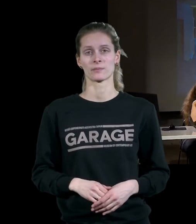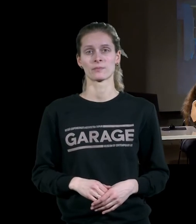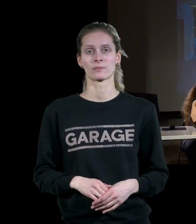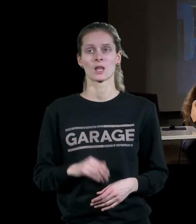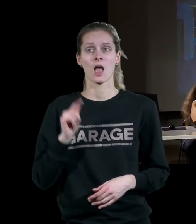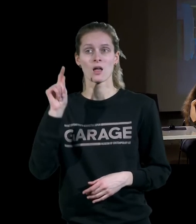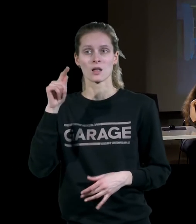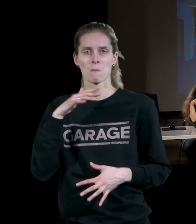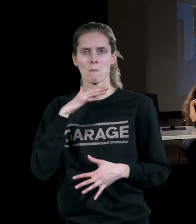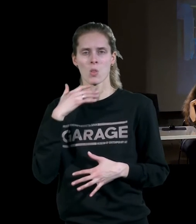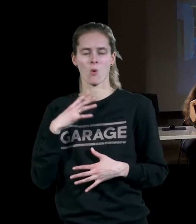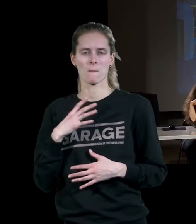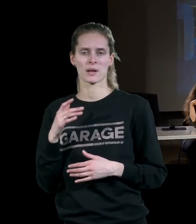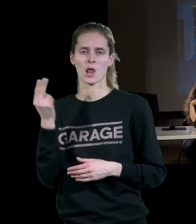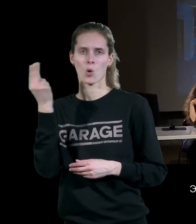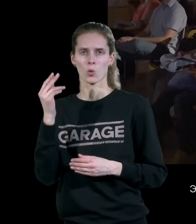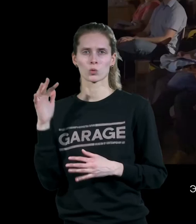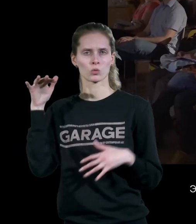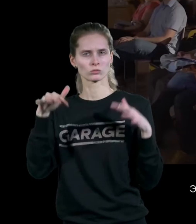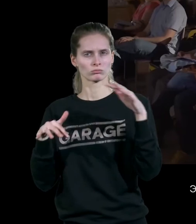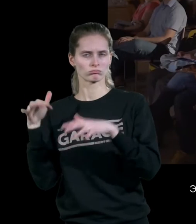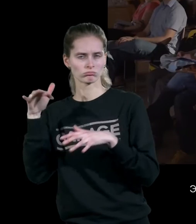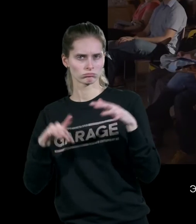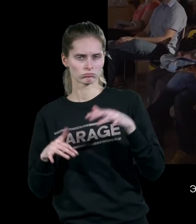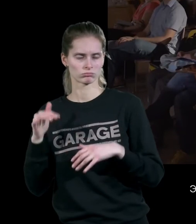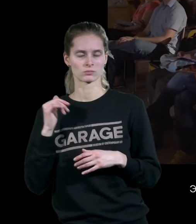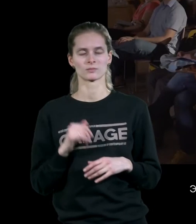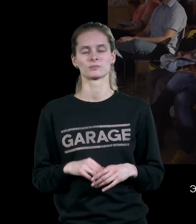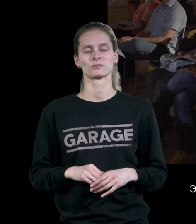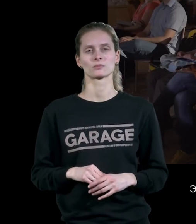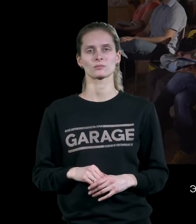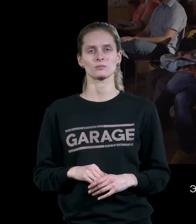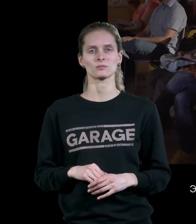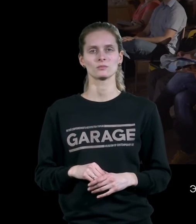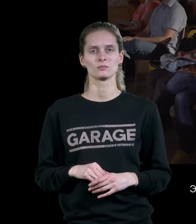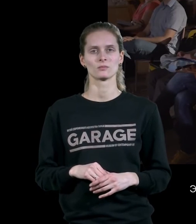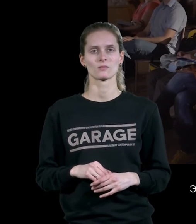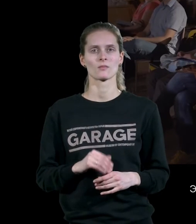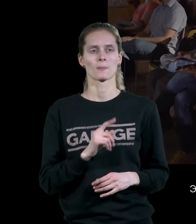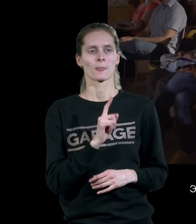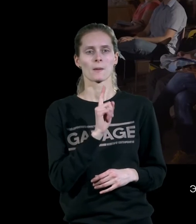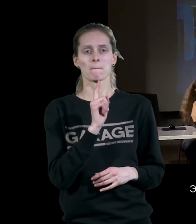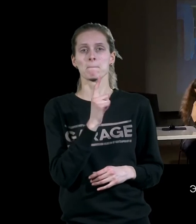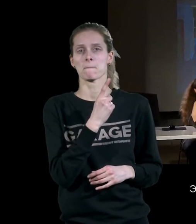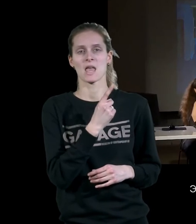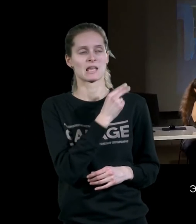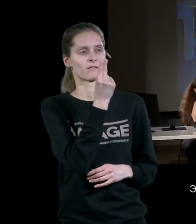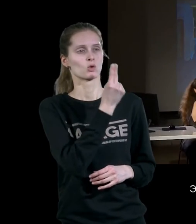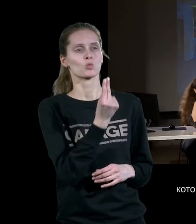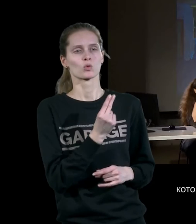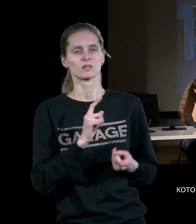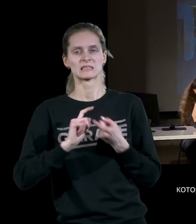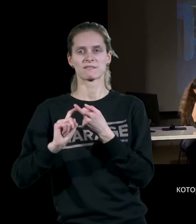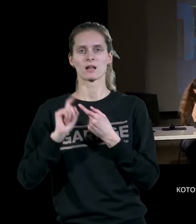жизни Соединенных Штатов. По сюжетам, это первый сюжет, который связан именно с Америкой, потому что в отличие от